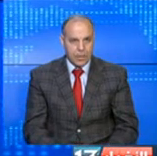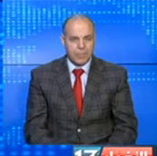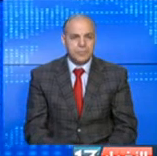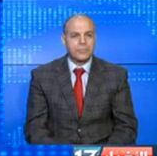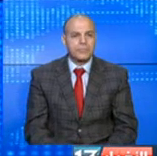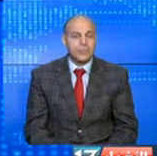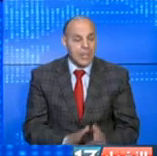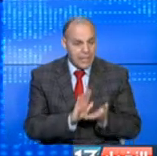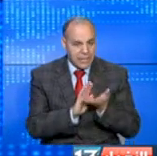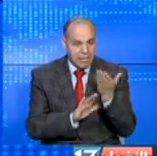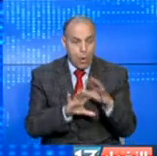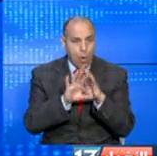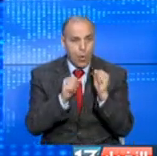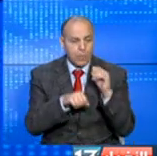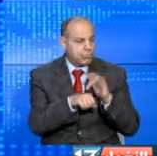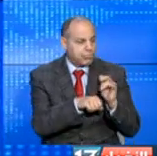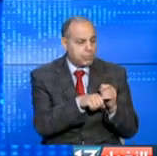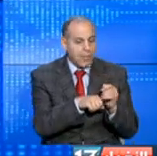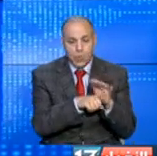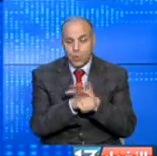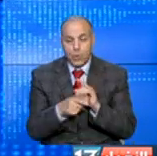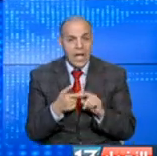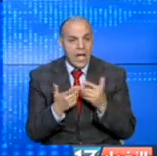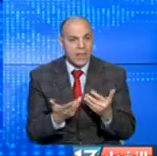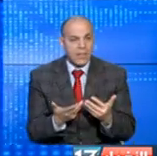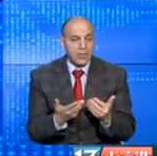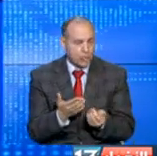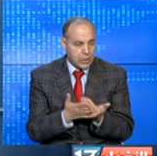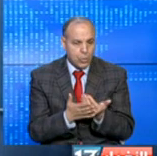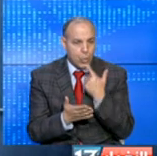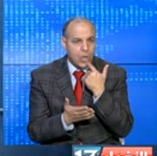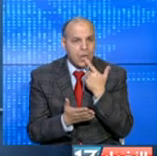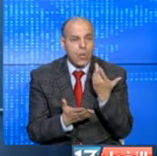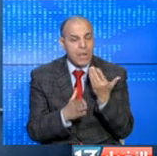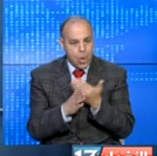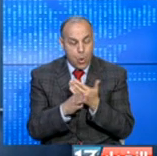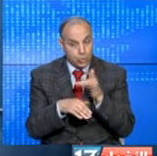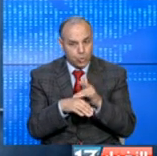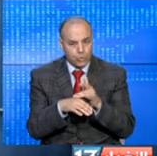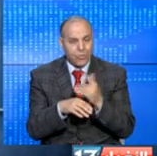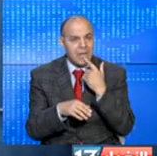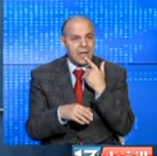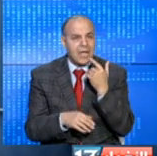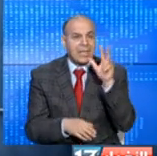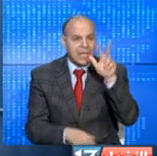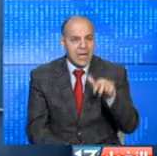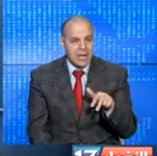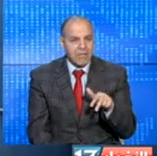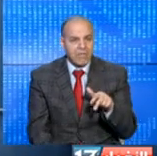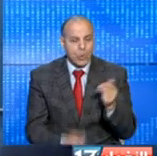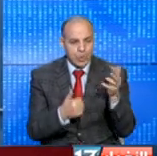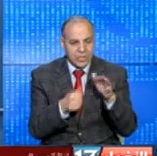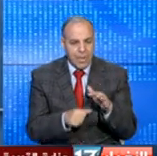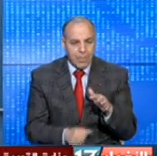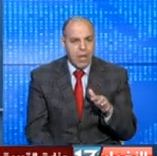ارتفع اجمالي الاصابات بفيروس الكورونا المستجده بالوسط المدرسي الى ثلاثه الاف وستمائه